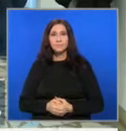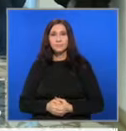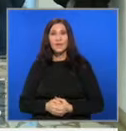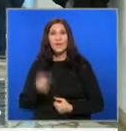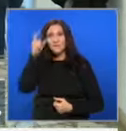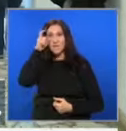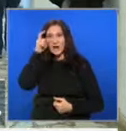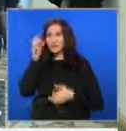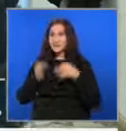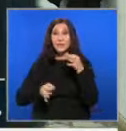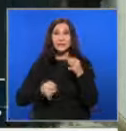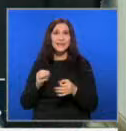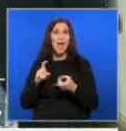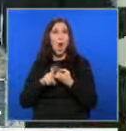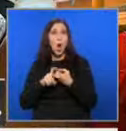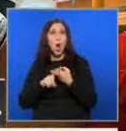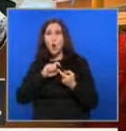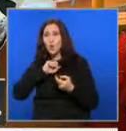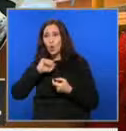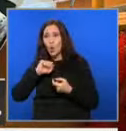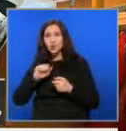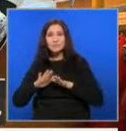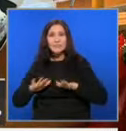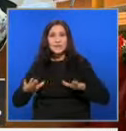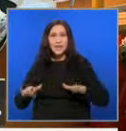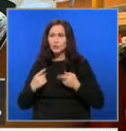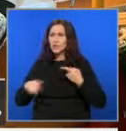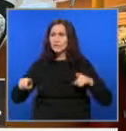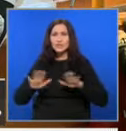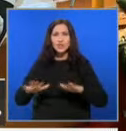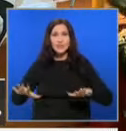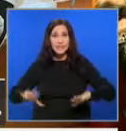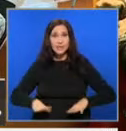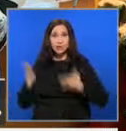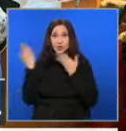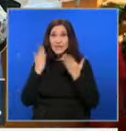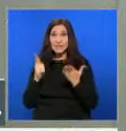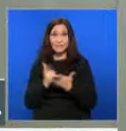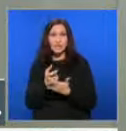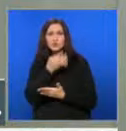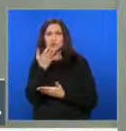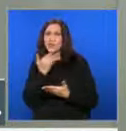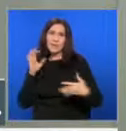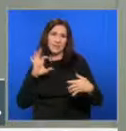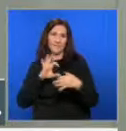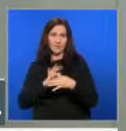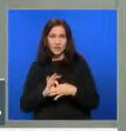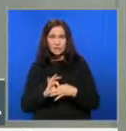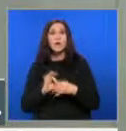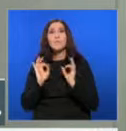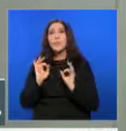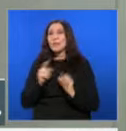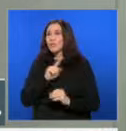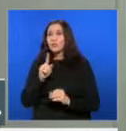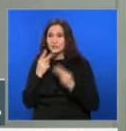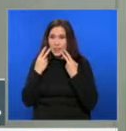Във Варна заразените с коклюш деца от различни детски градини и училища са 17. Случаите нямат връзка помежду си и към момента